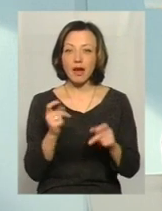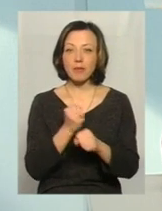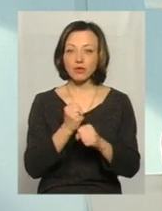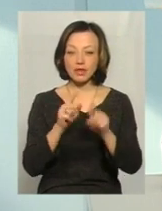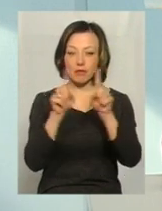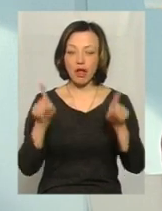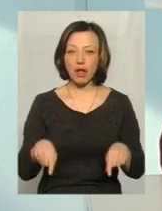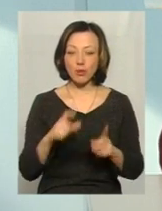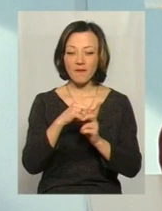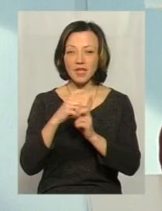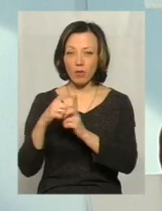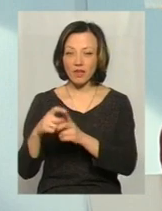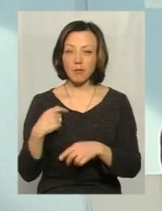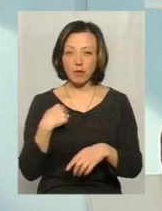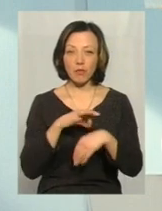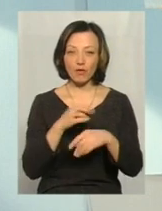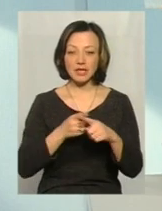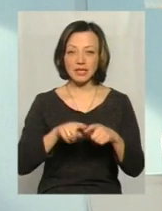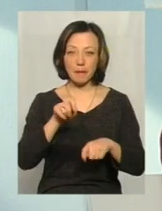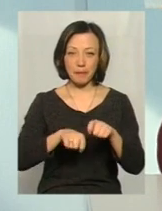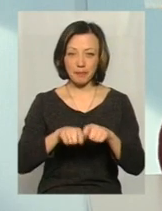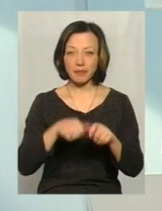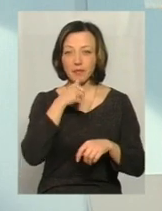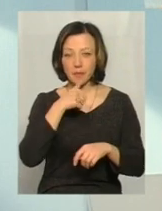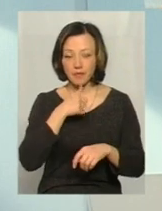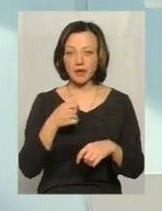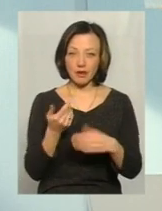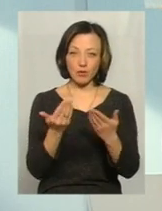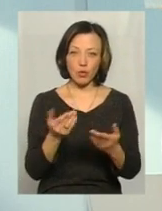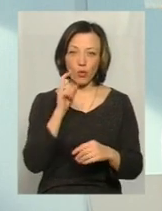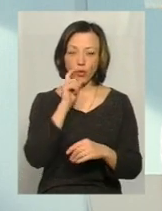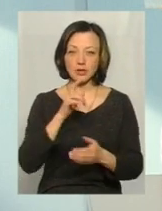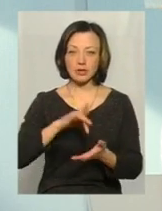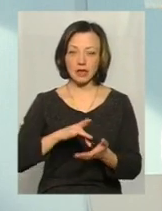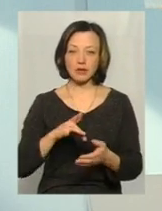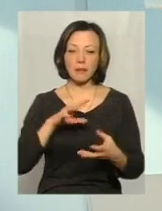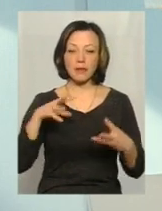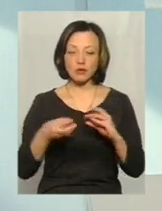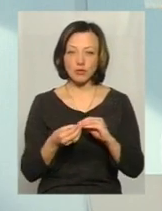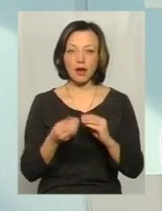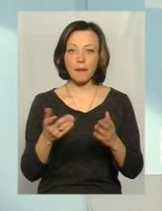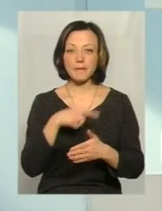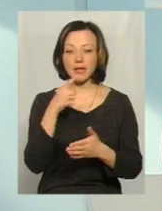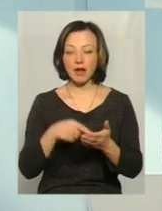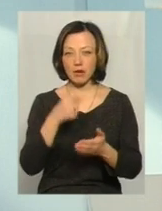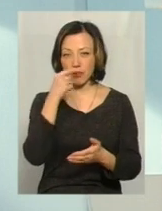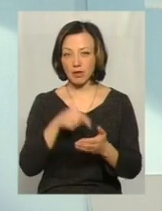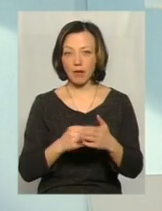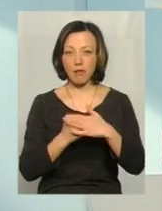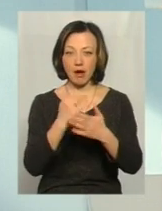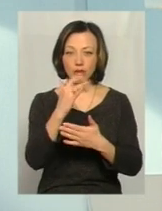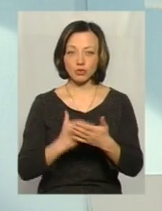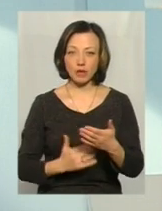бланком відповідей, ми проводимо ось дані апробації, і саме це тоді український центр проводить підсумки, яке питання попадає в базу,